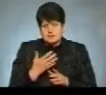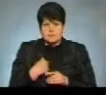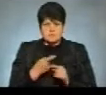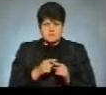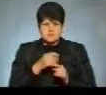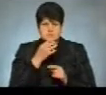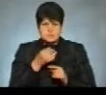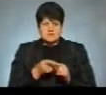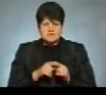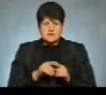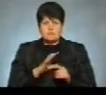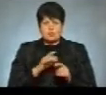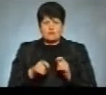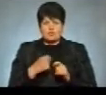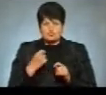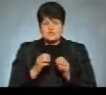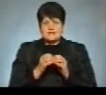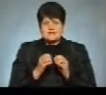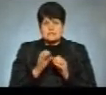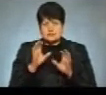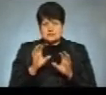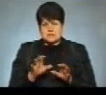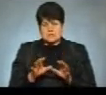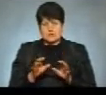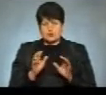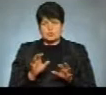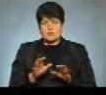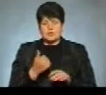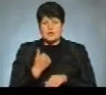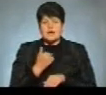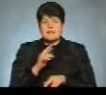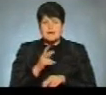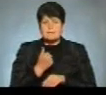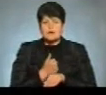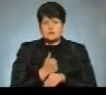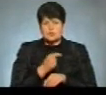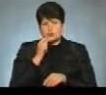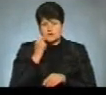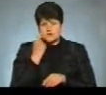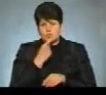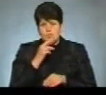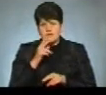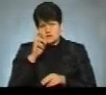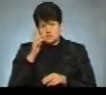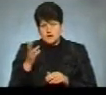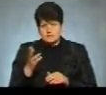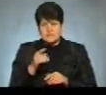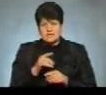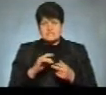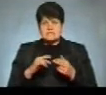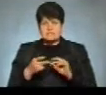було порушення 10 статті Конституції, як пріоритетність української мови як державної, а її